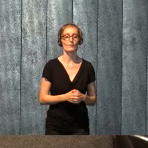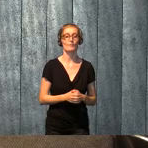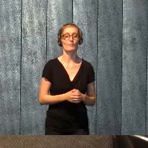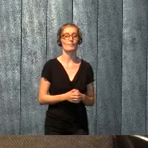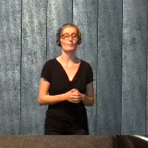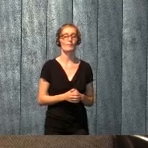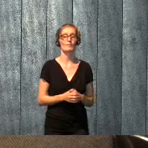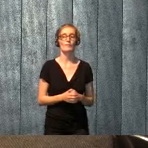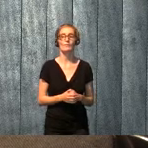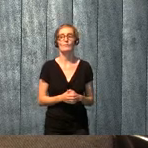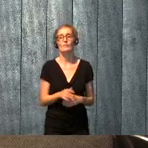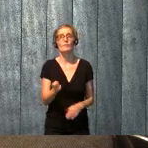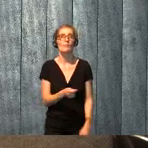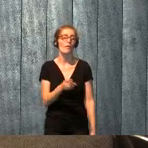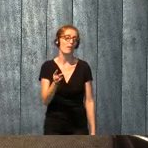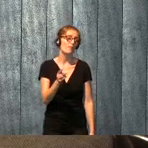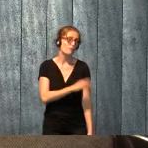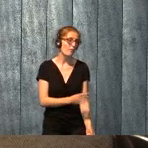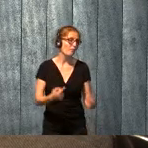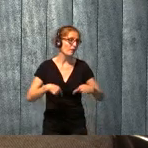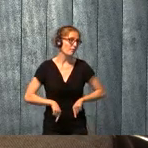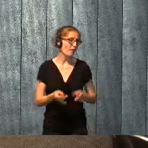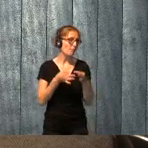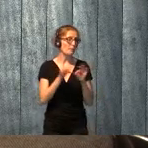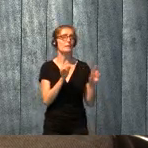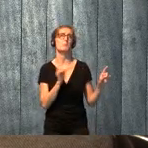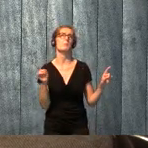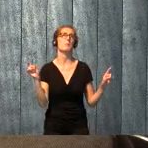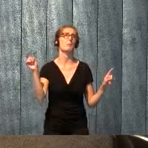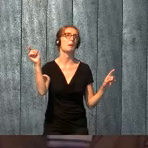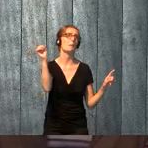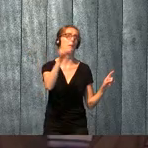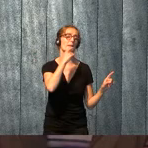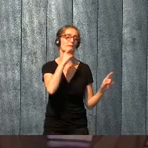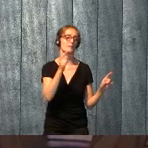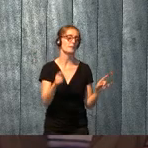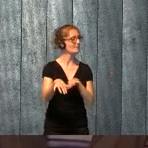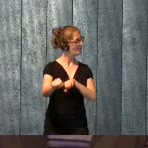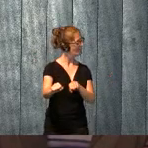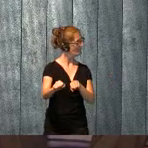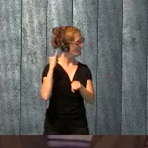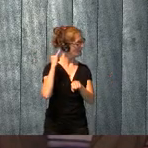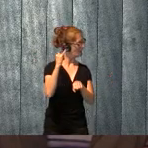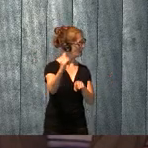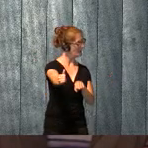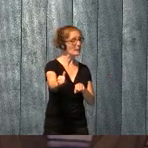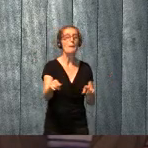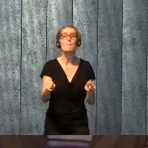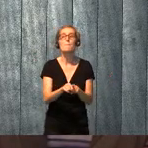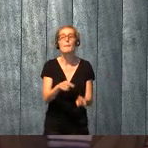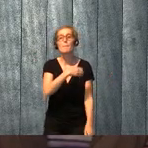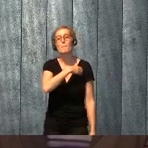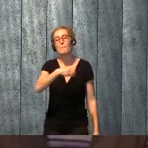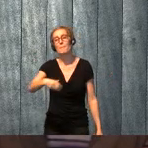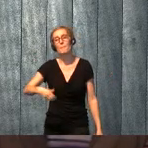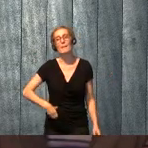s'il ne faut pas que les chefs d'État s'éternisent au pouvoir, avoir des maires qui ont la durée devant eux, c'est pas si mal que